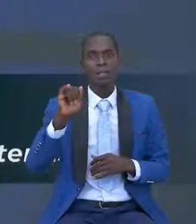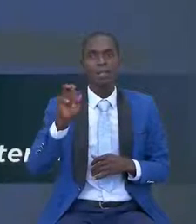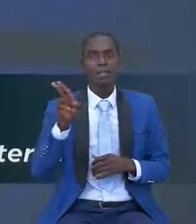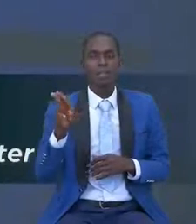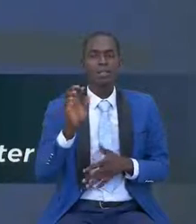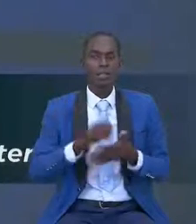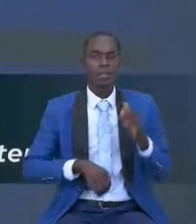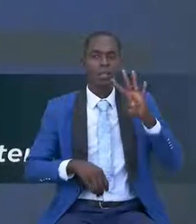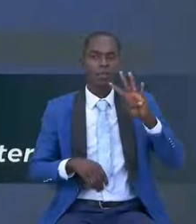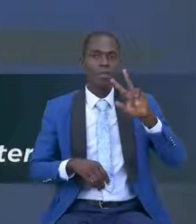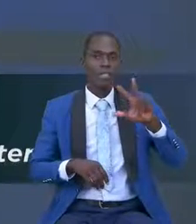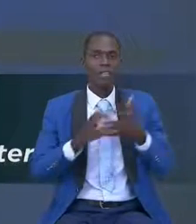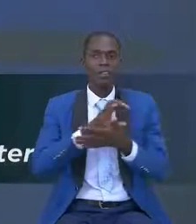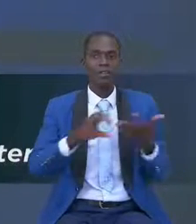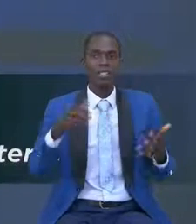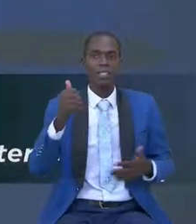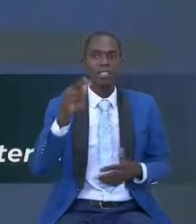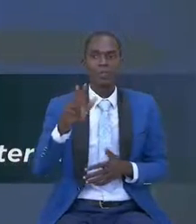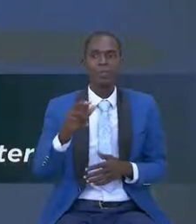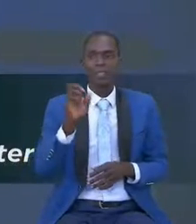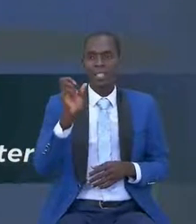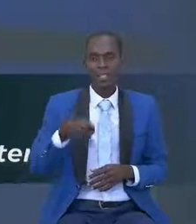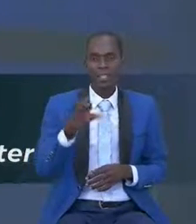43, verset